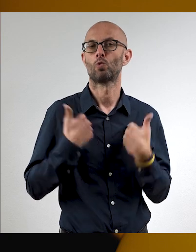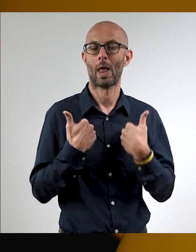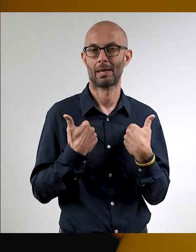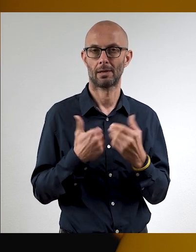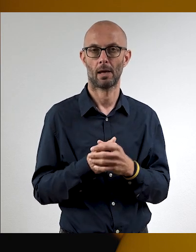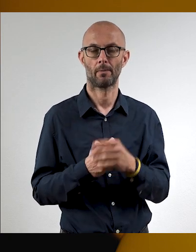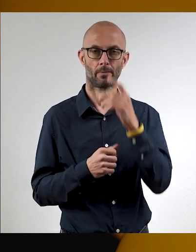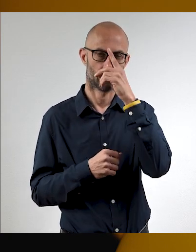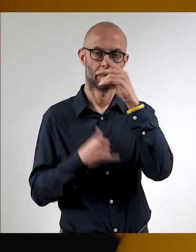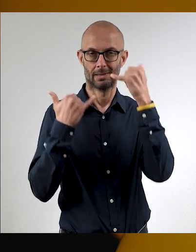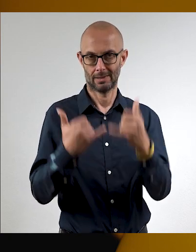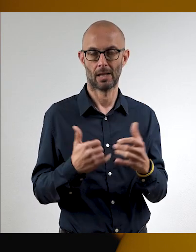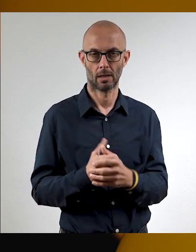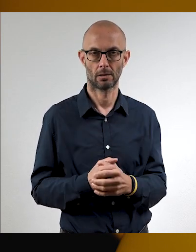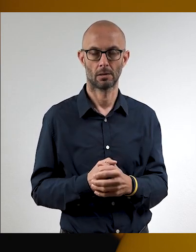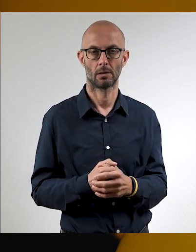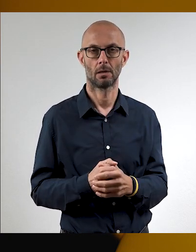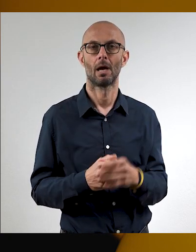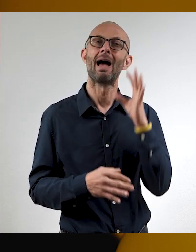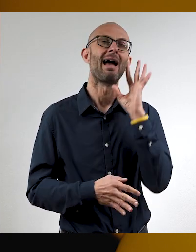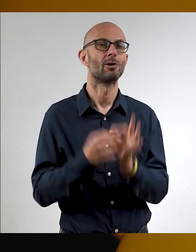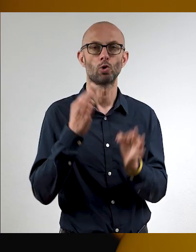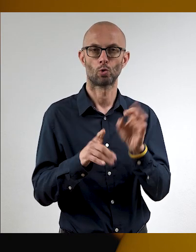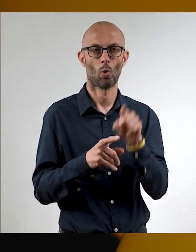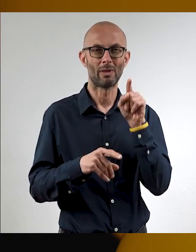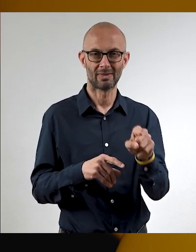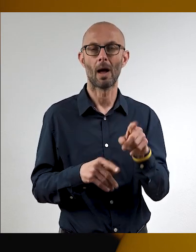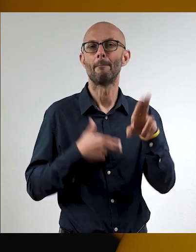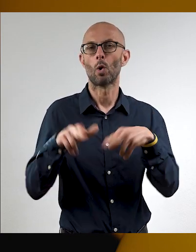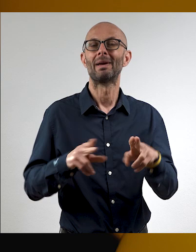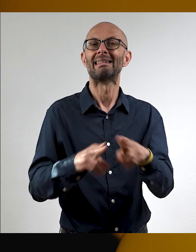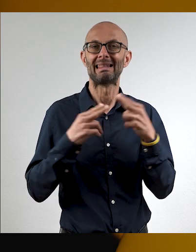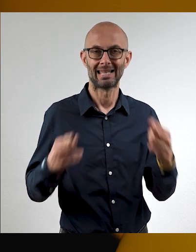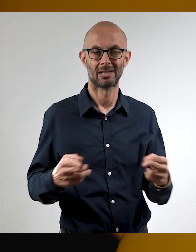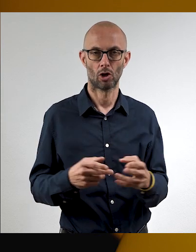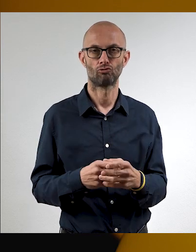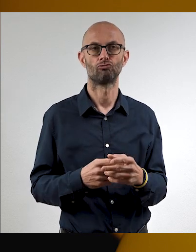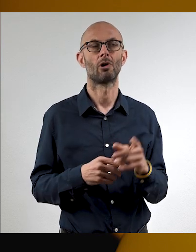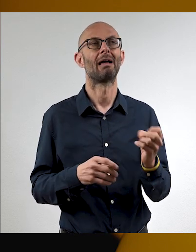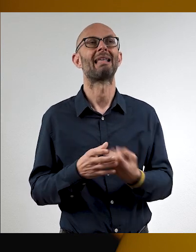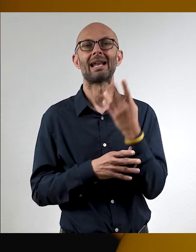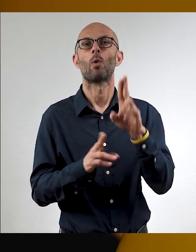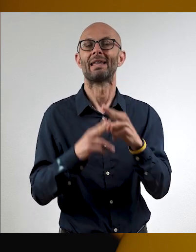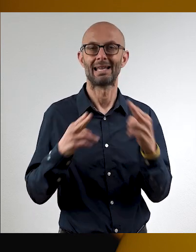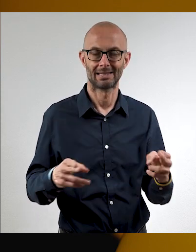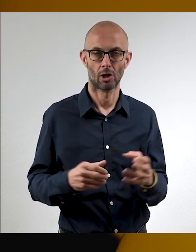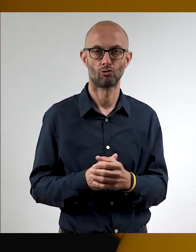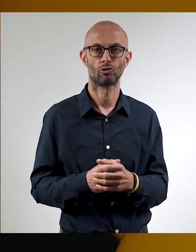življenje. Zdaj, izkušnje, kot so prometna nesreča, naravne